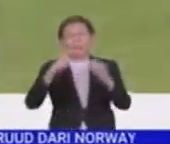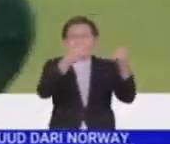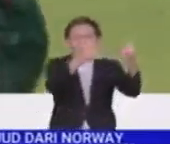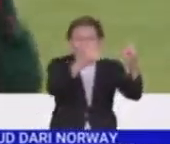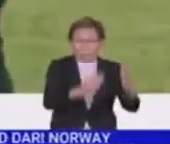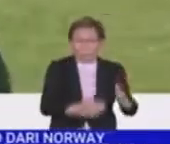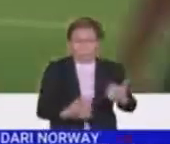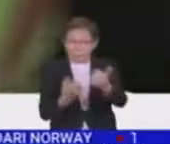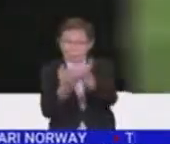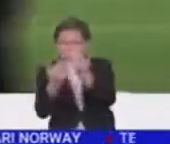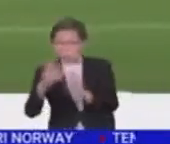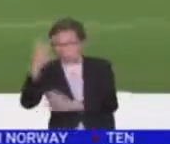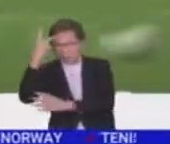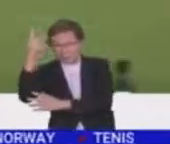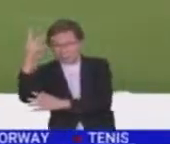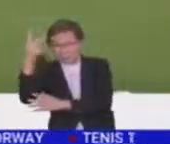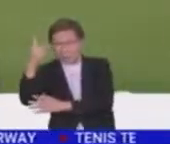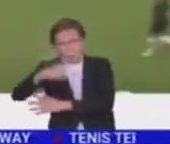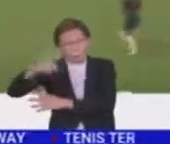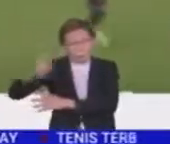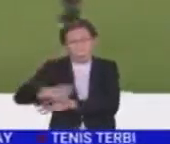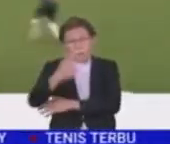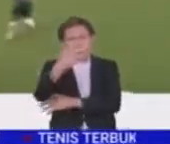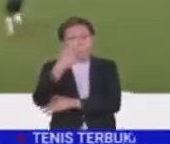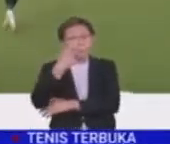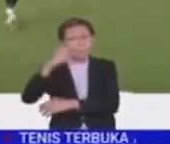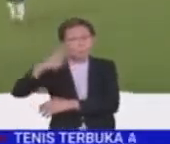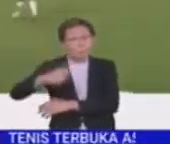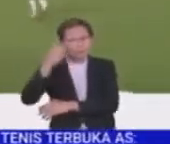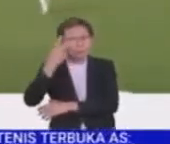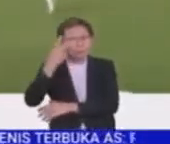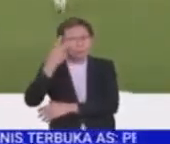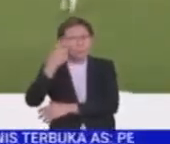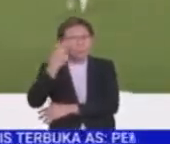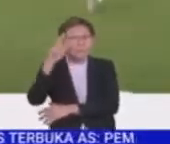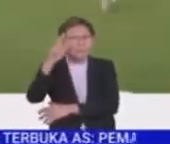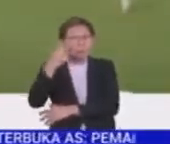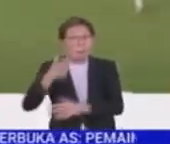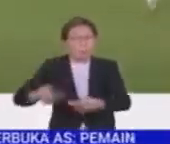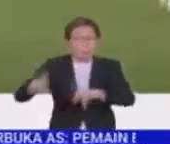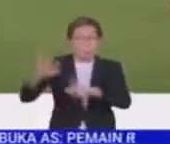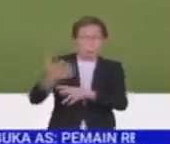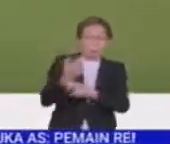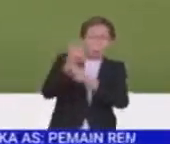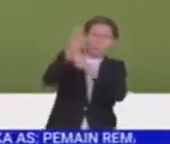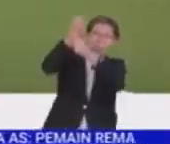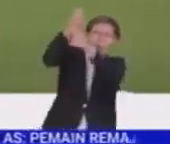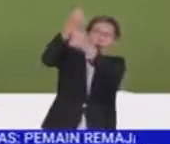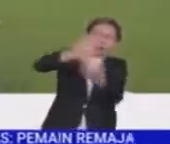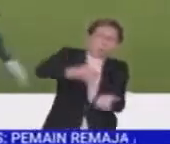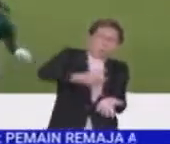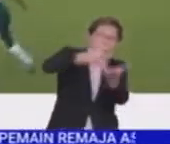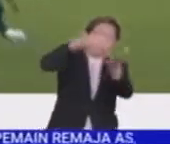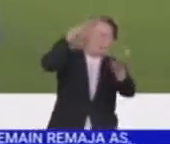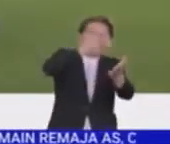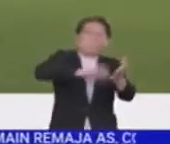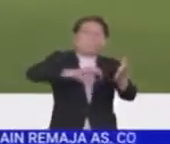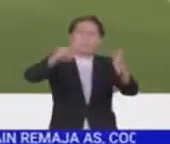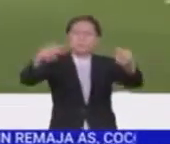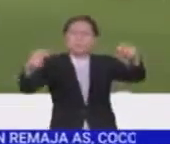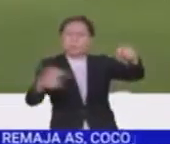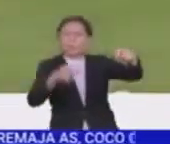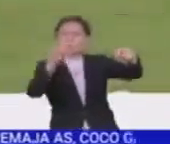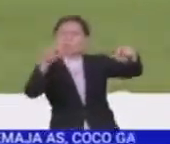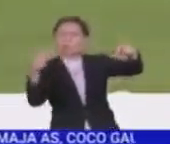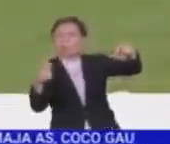hadapan penyokong sendiri, Kelantan yang memerlukan 3 mata bagi mencerahkan peluang memenangi trofi tersebut ketinggalan 2 gol di babak